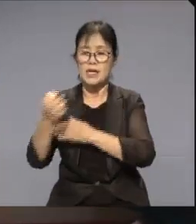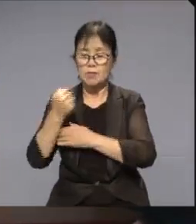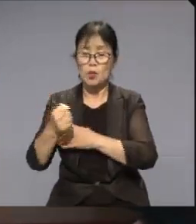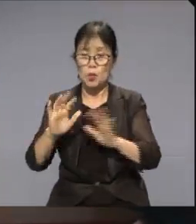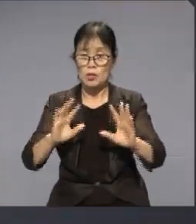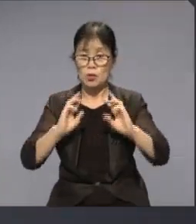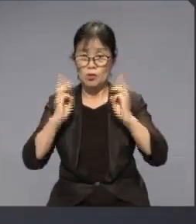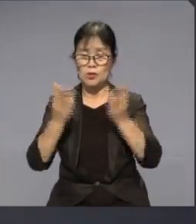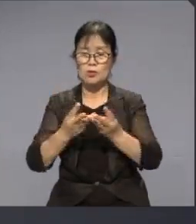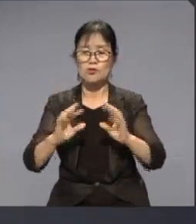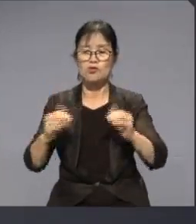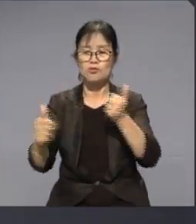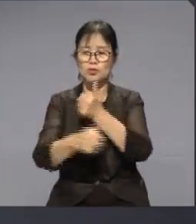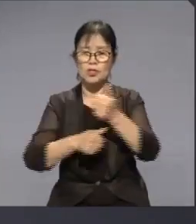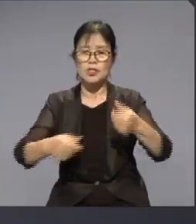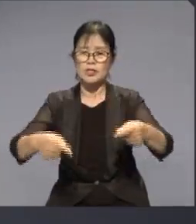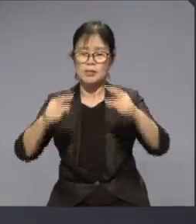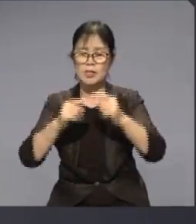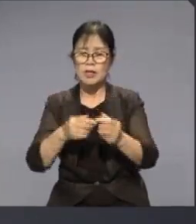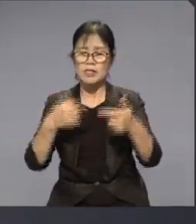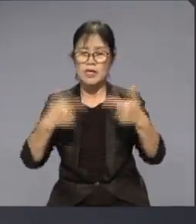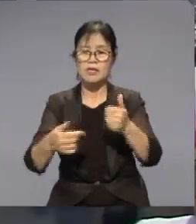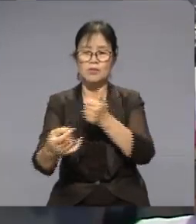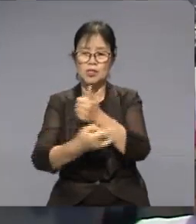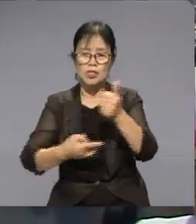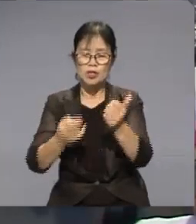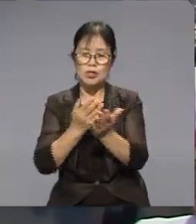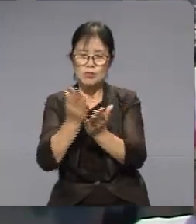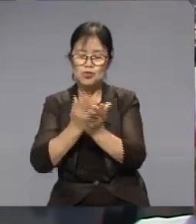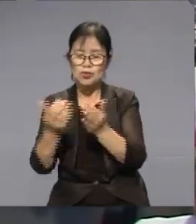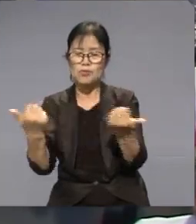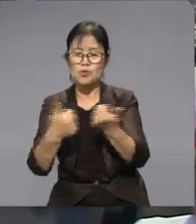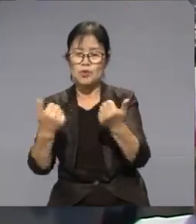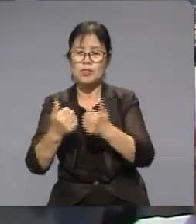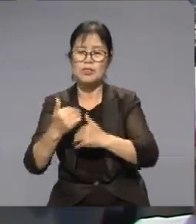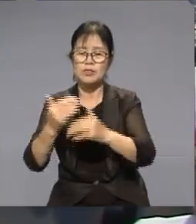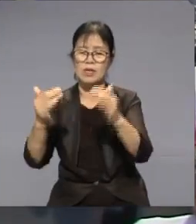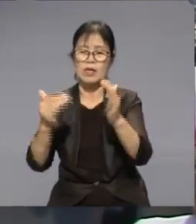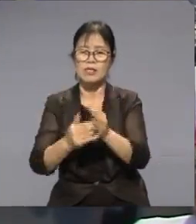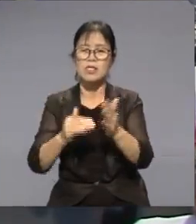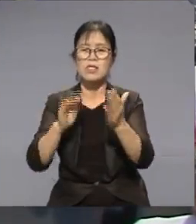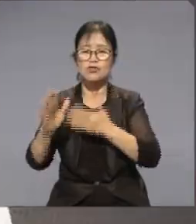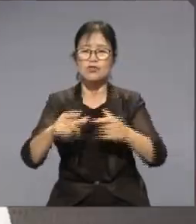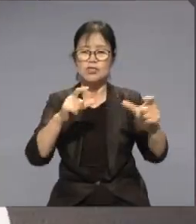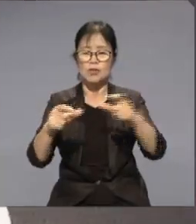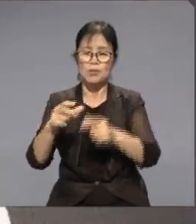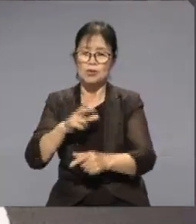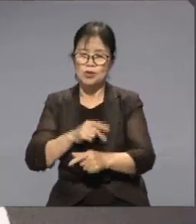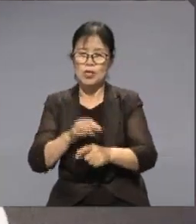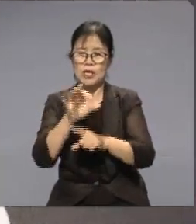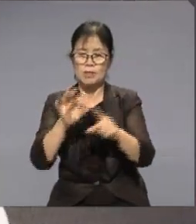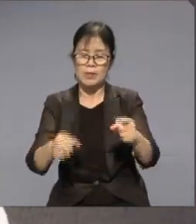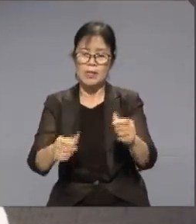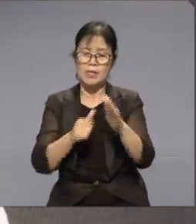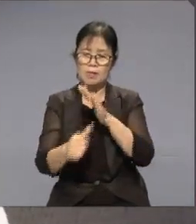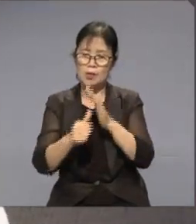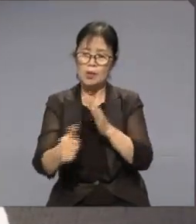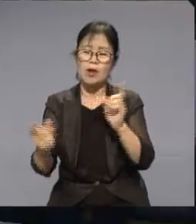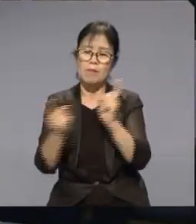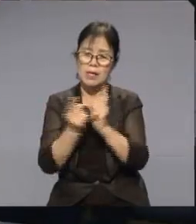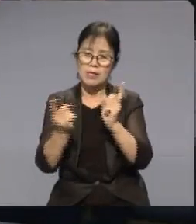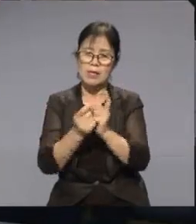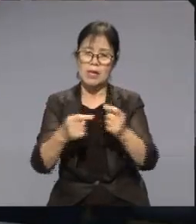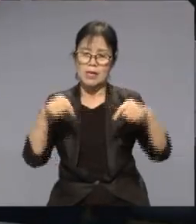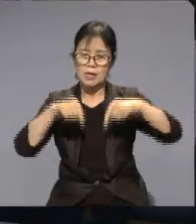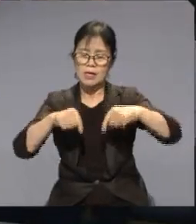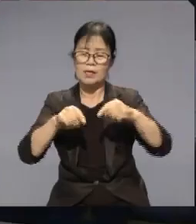연찬회에서 국무위원이 참석한 각 상임위 부인 토의를 진행했습니다. 이후 지역별 의원과 비례대표가 만난 비공개 간담회를